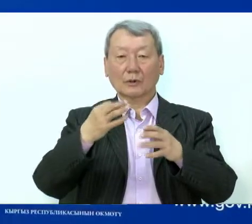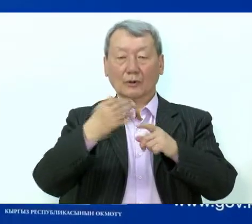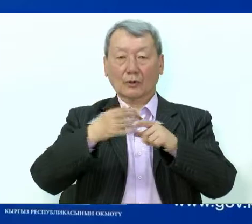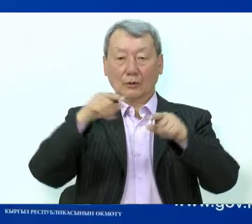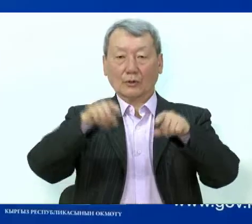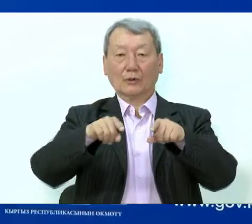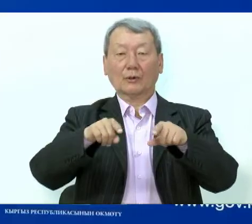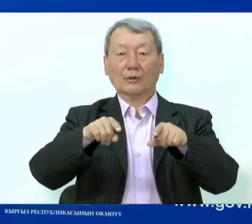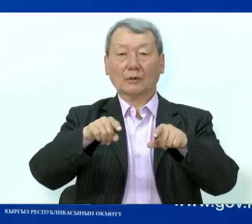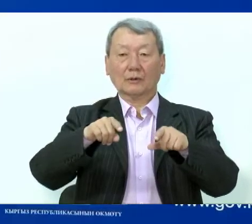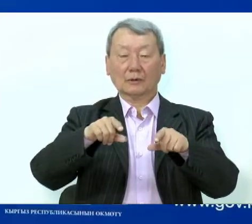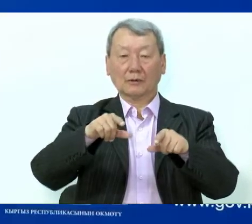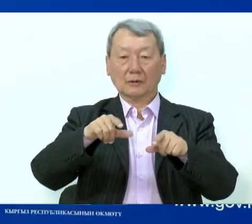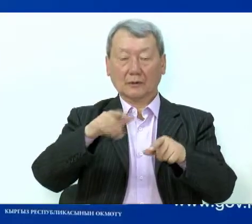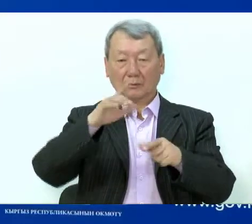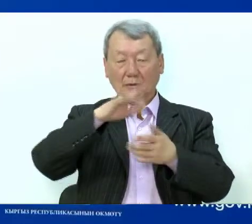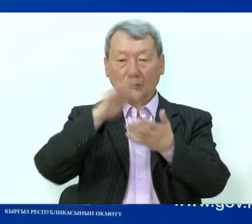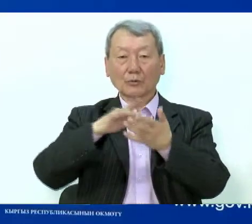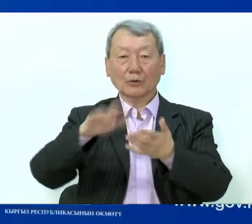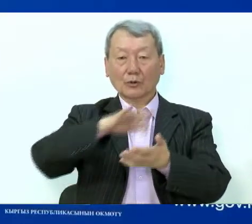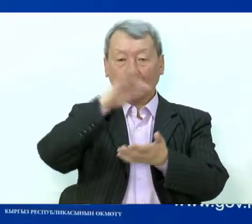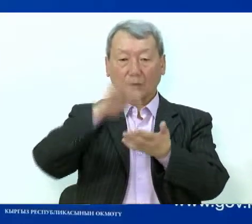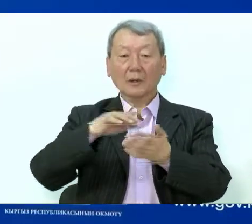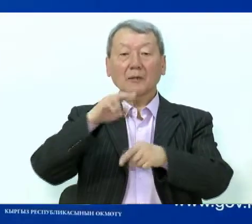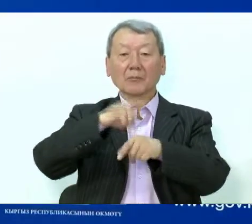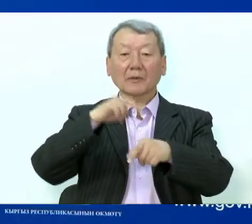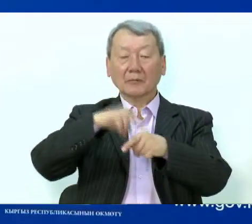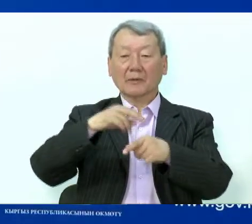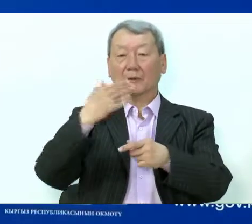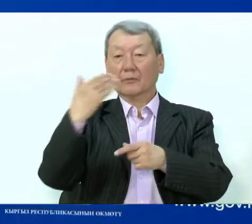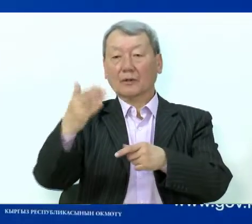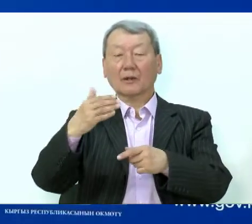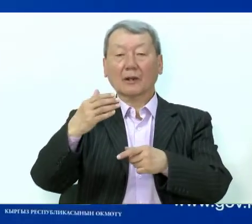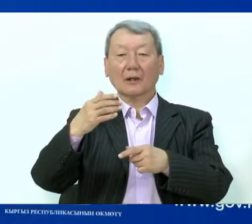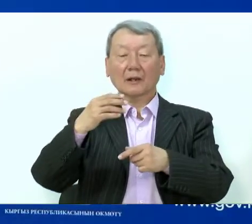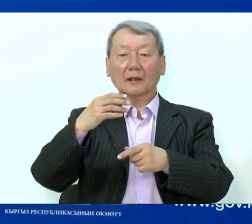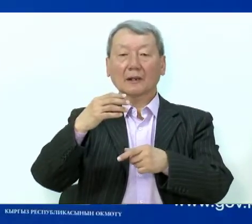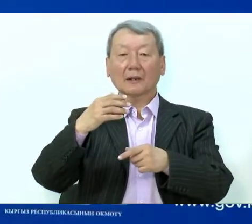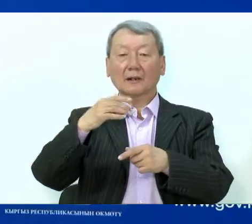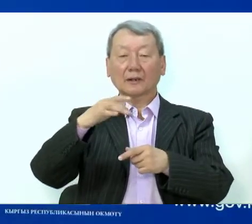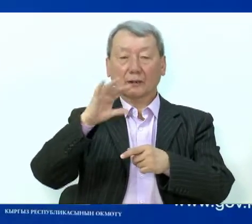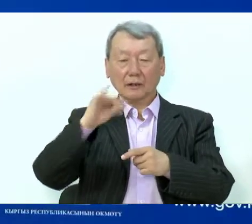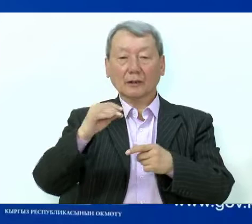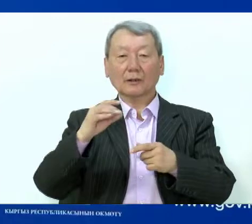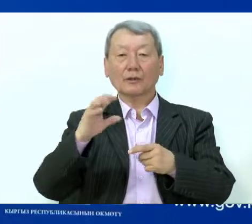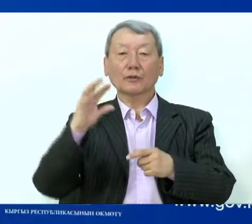Туруксуздукту болтурбоо максатында Бишкек шаарынын ички иштер башкармагын жана